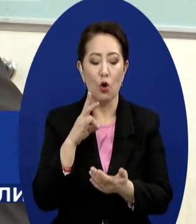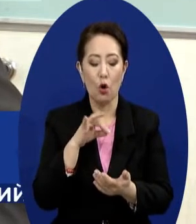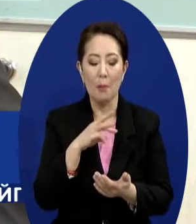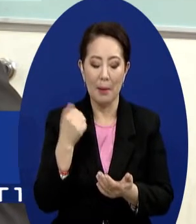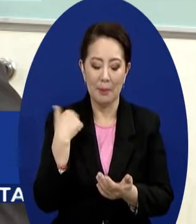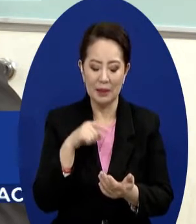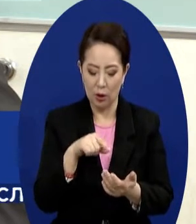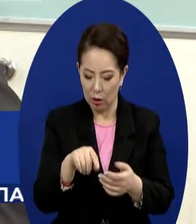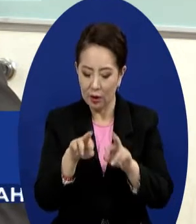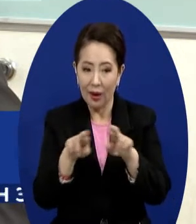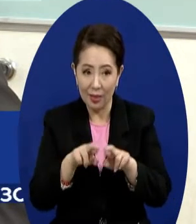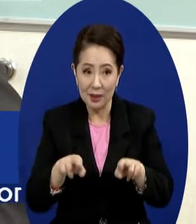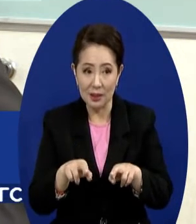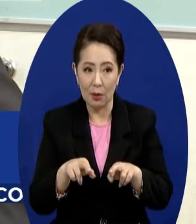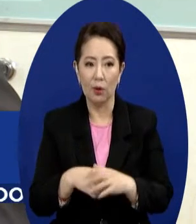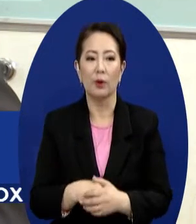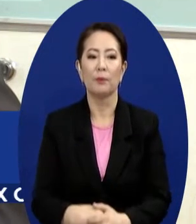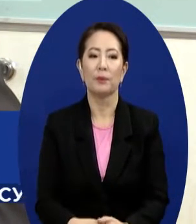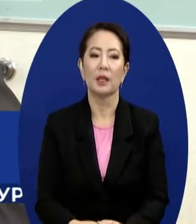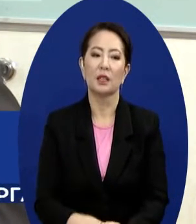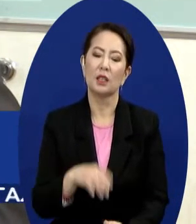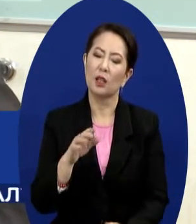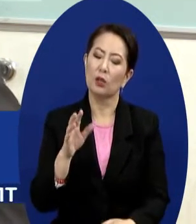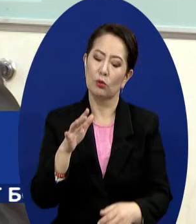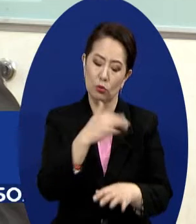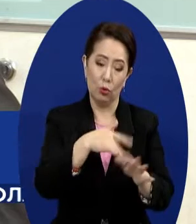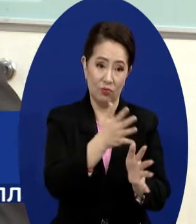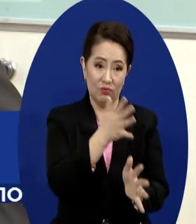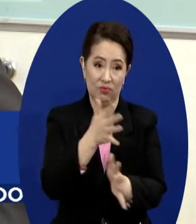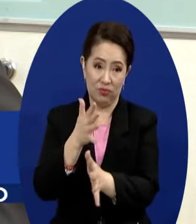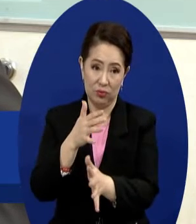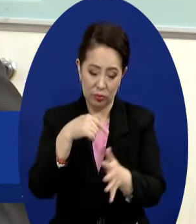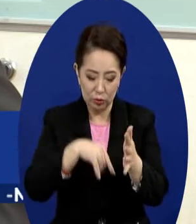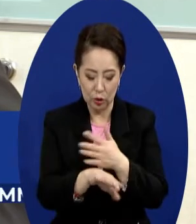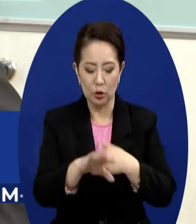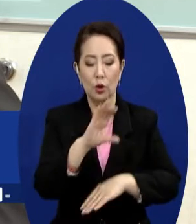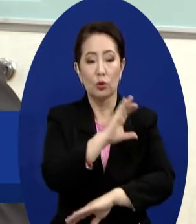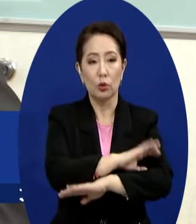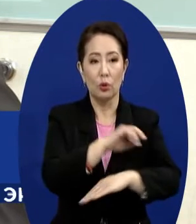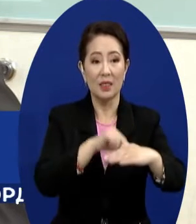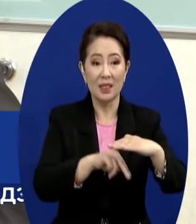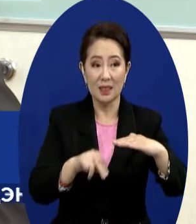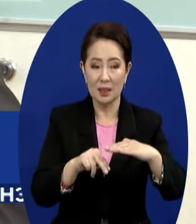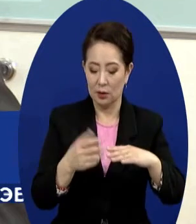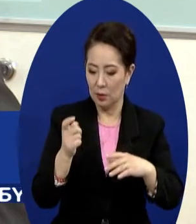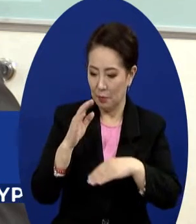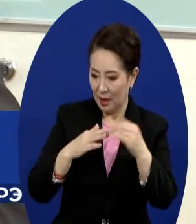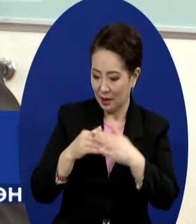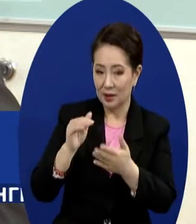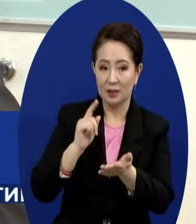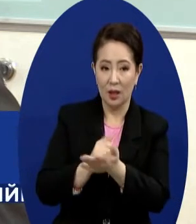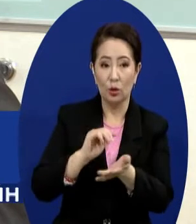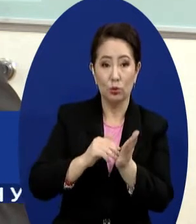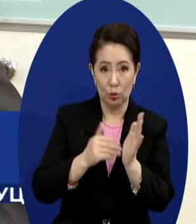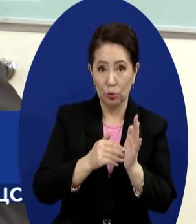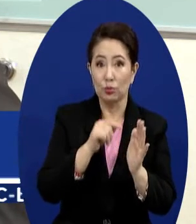тус тусад нь ялгаж гаргаж өгч байгаа. Хотхон хороол дунд дотор сургууль цэцэрлэгийн барилгыг төлөвлөхдөө тухайн одоо